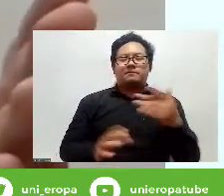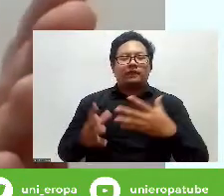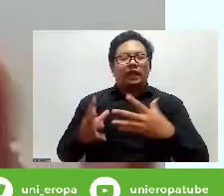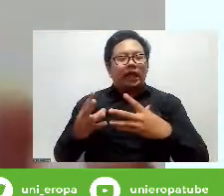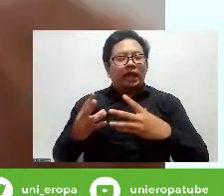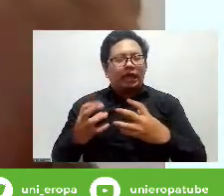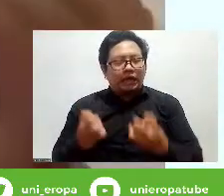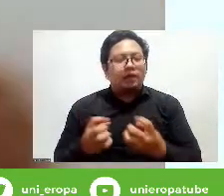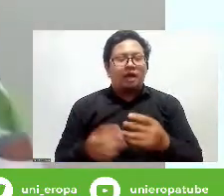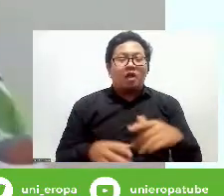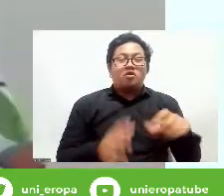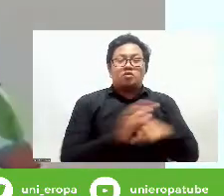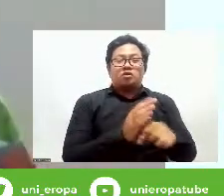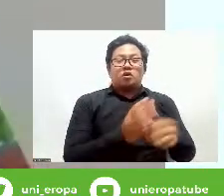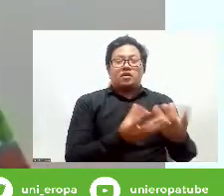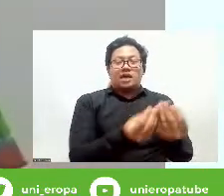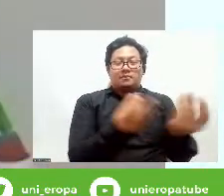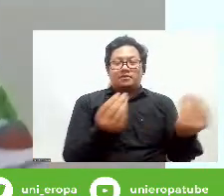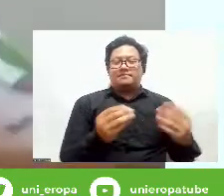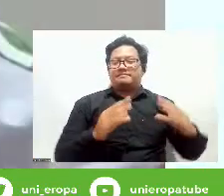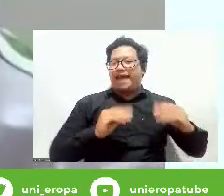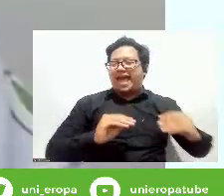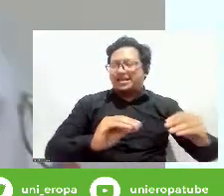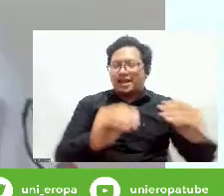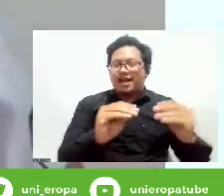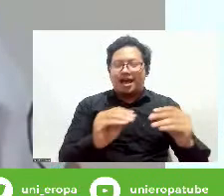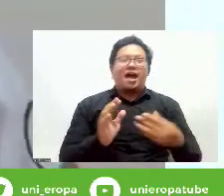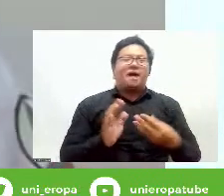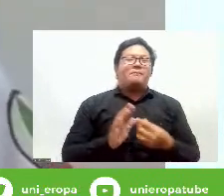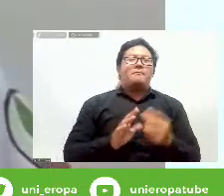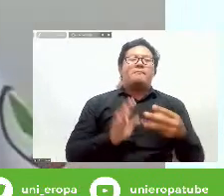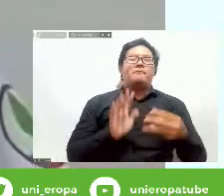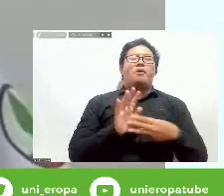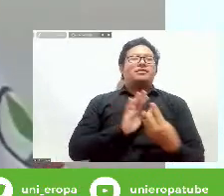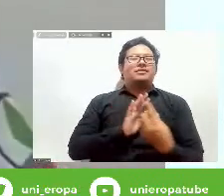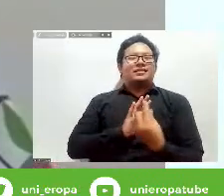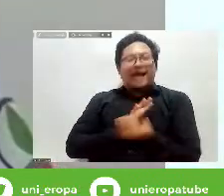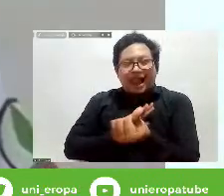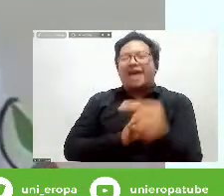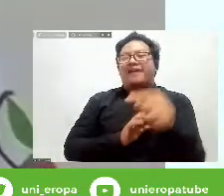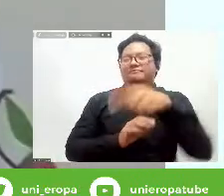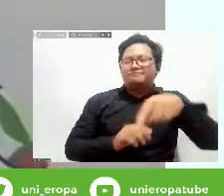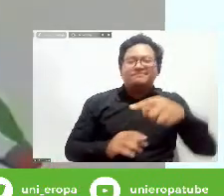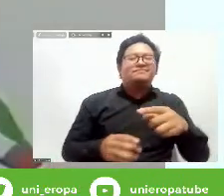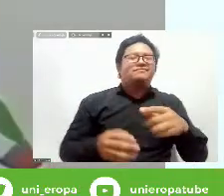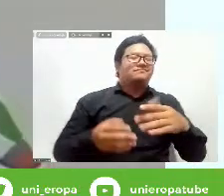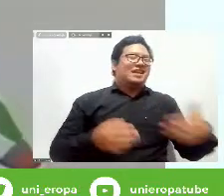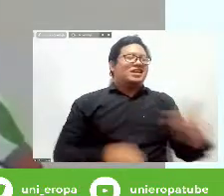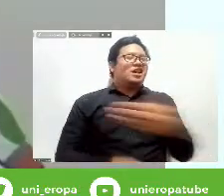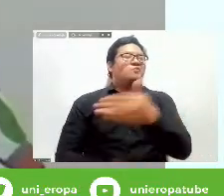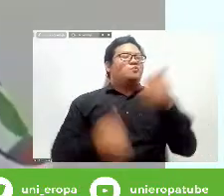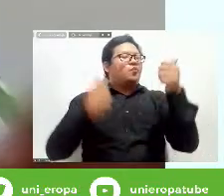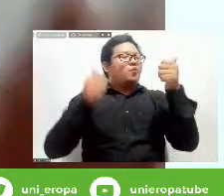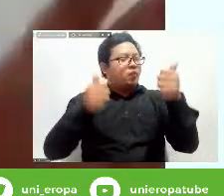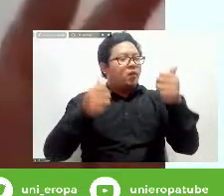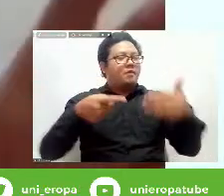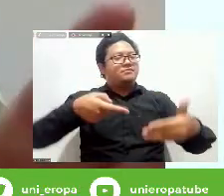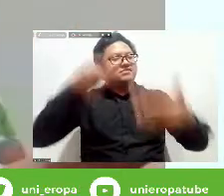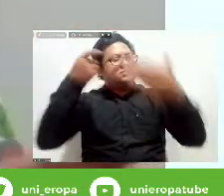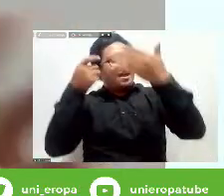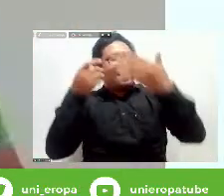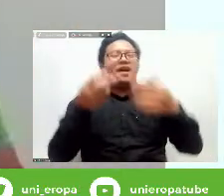berikan modal bisa bikin ikan kemudian ternak kemudian juga